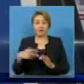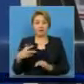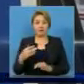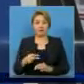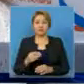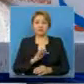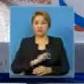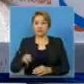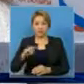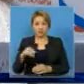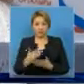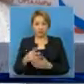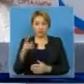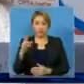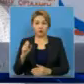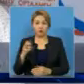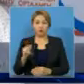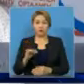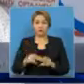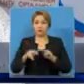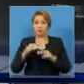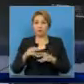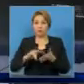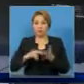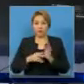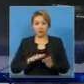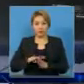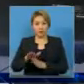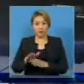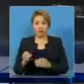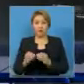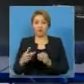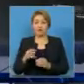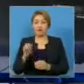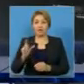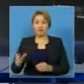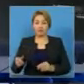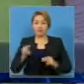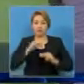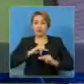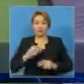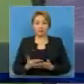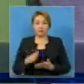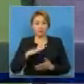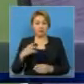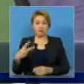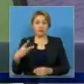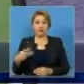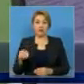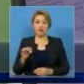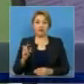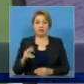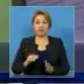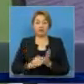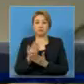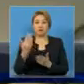41,5 миллиард теңгеге 300 инфрақұрылымдық жоба жүзеге асты. 12 мың адам жұмысқа орналасты, 22,803 жаңа